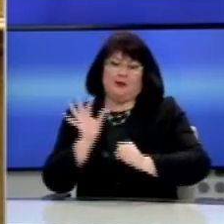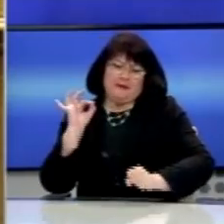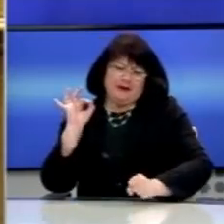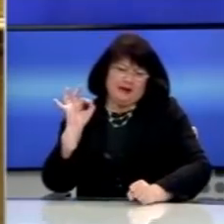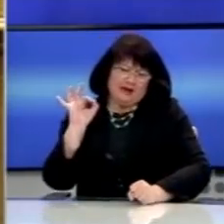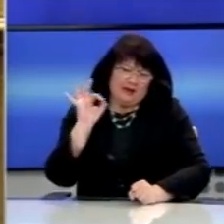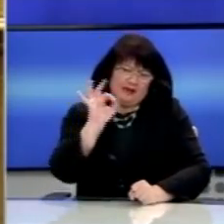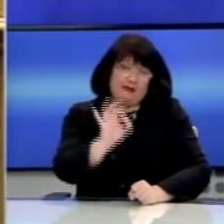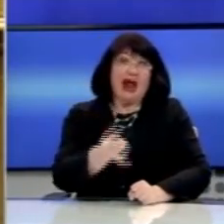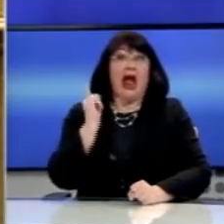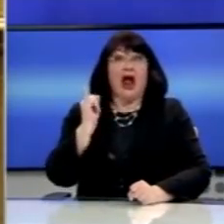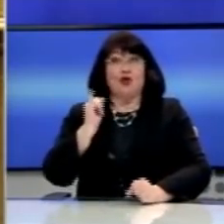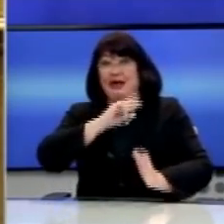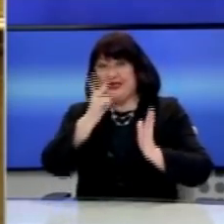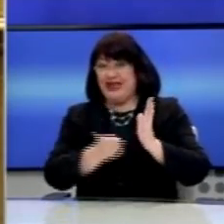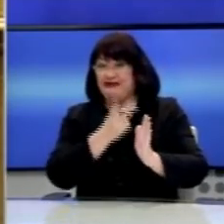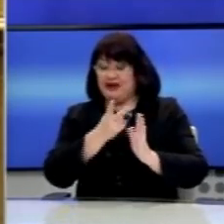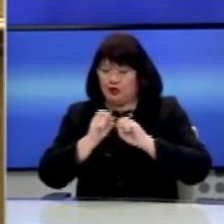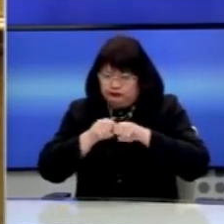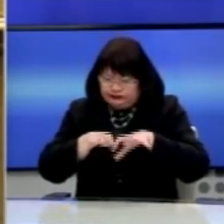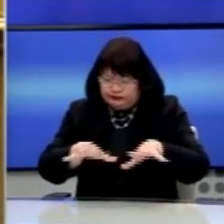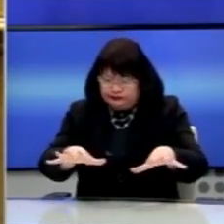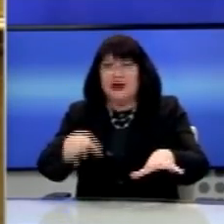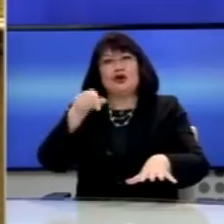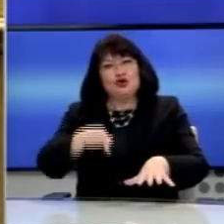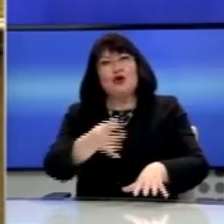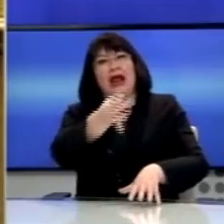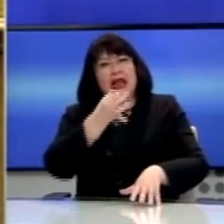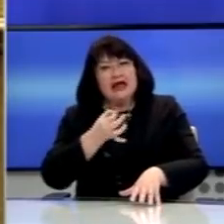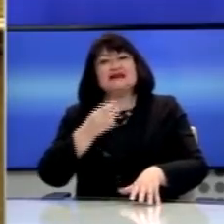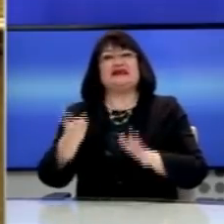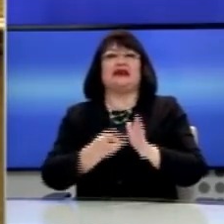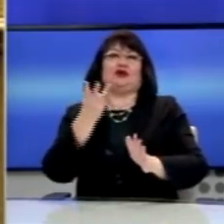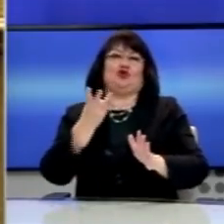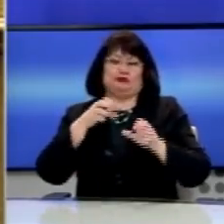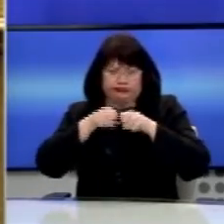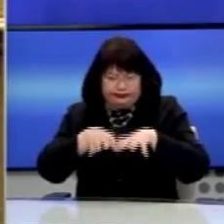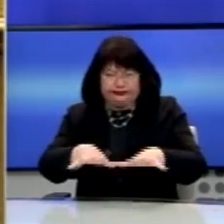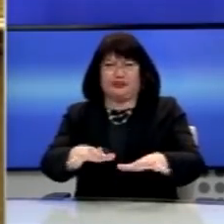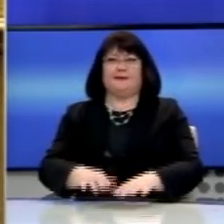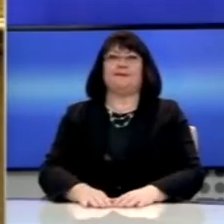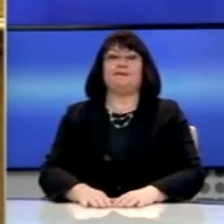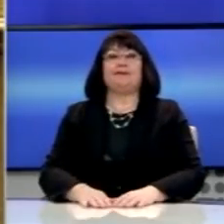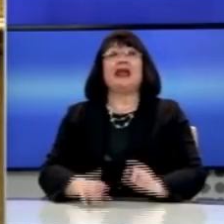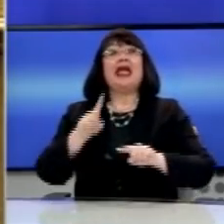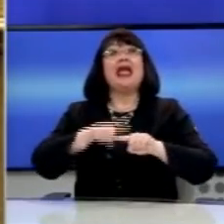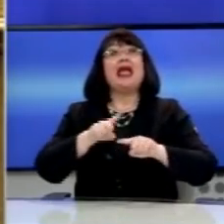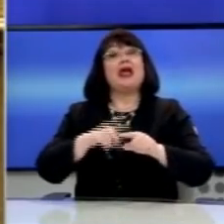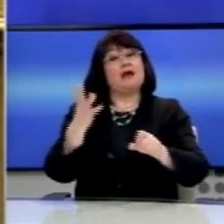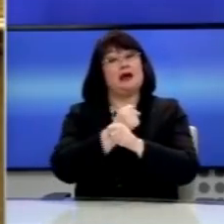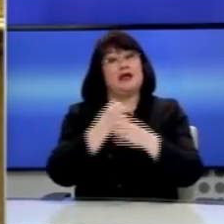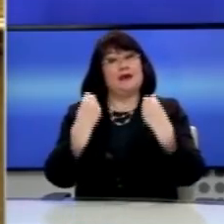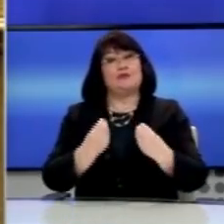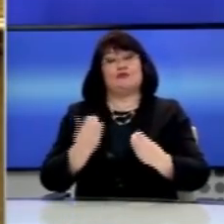καλά-καλά να έχει περάσει το δεύτερο. Η Ελλάδα τα έχει καταφέρει καλύτερα σε σχέση με άλλες